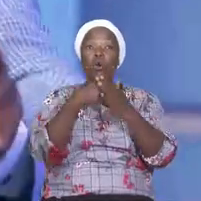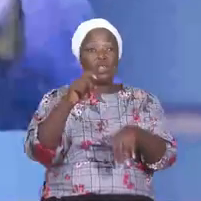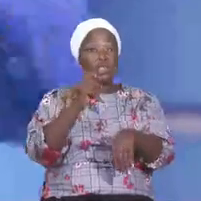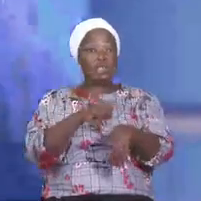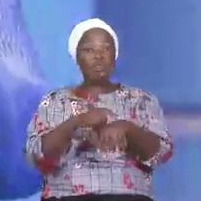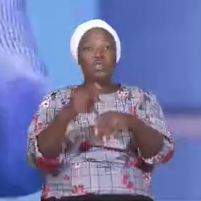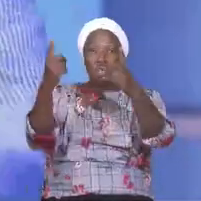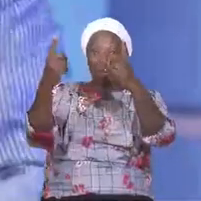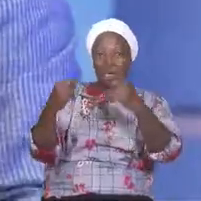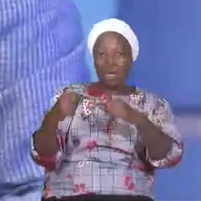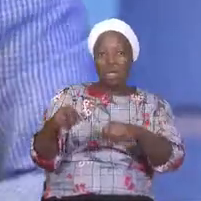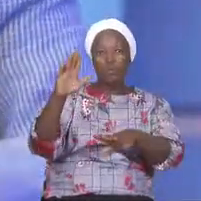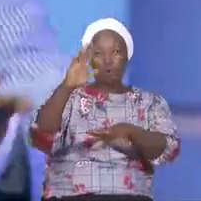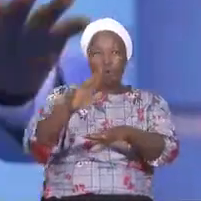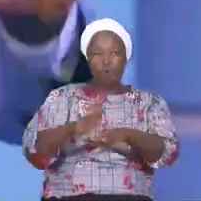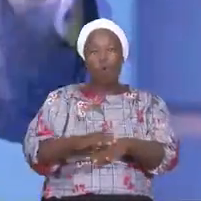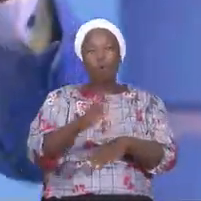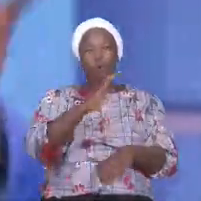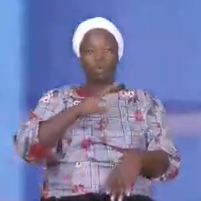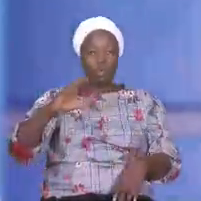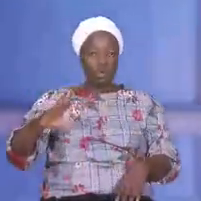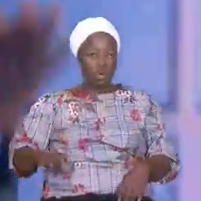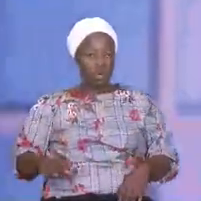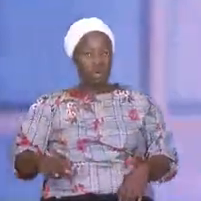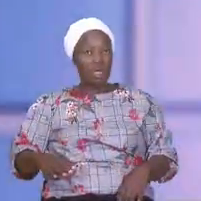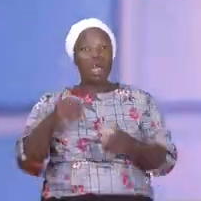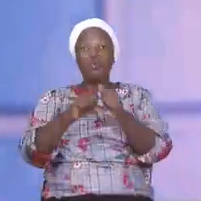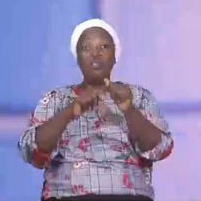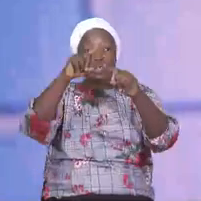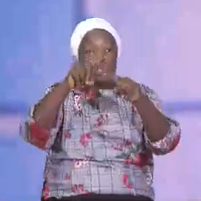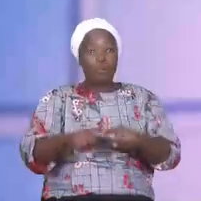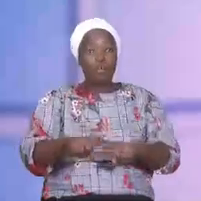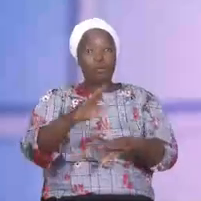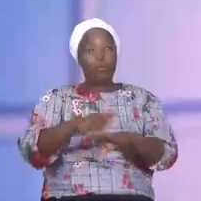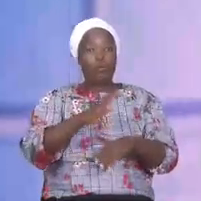L'espoir de toutes les dispensations, tout l'emploi du temps